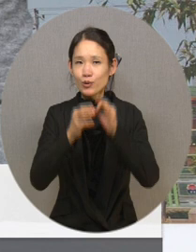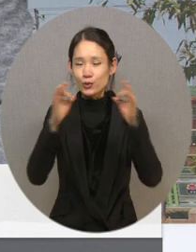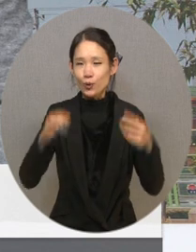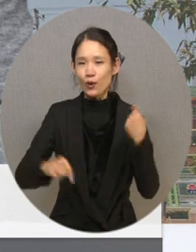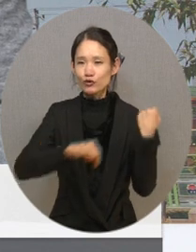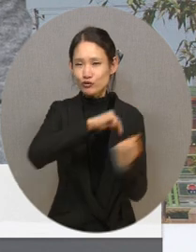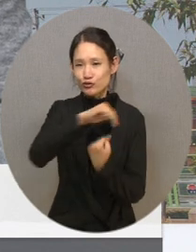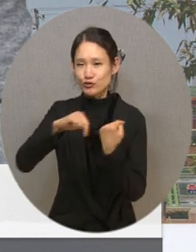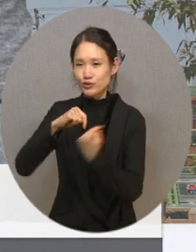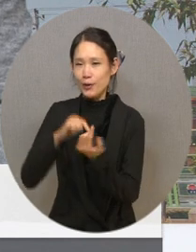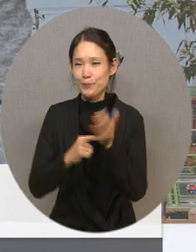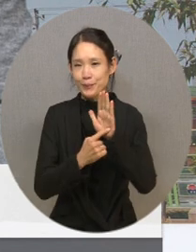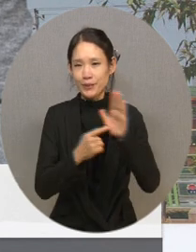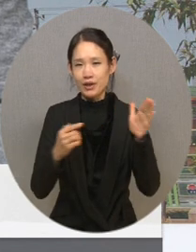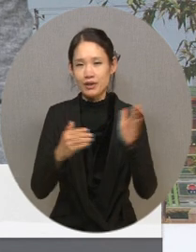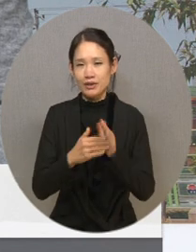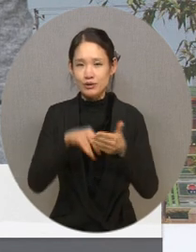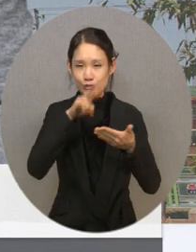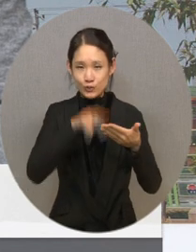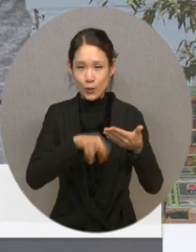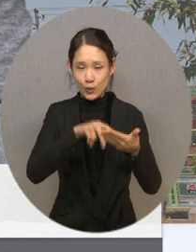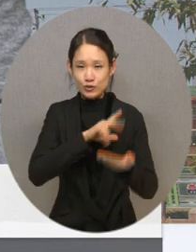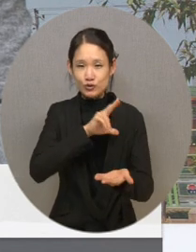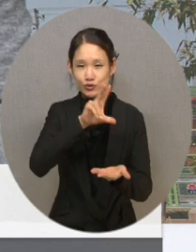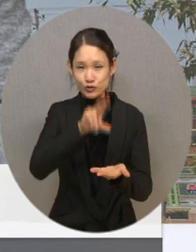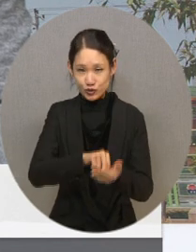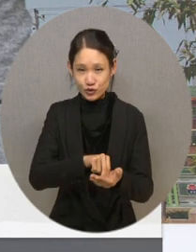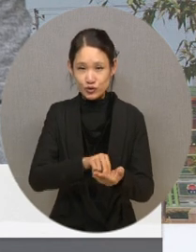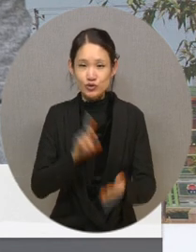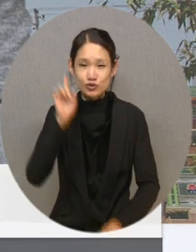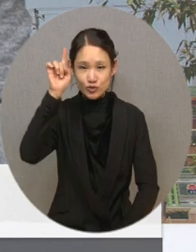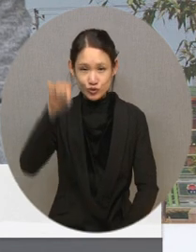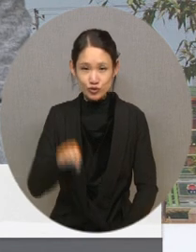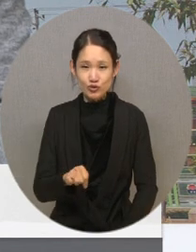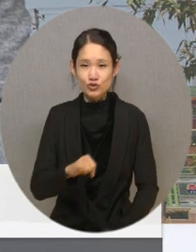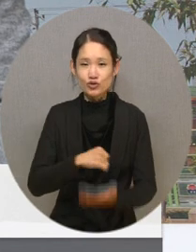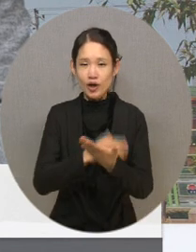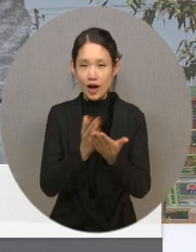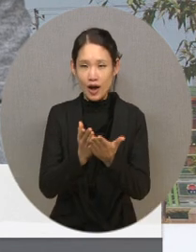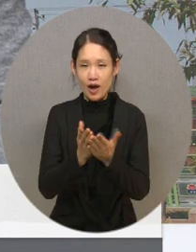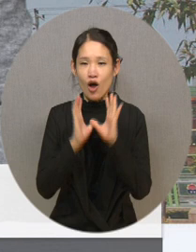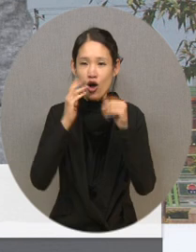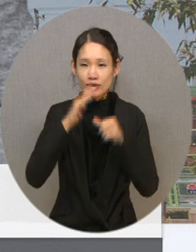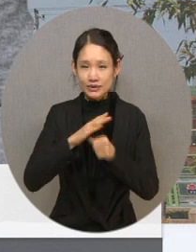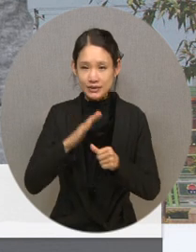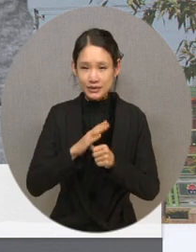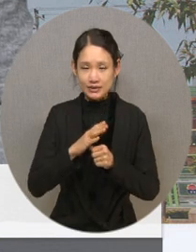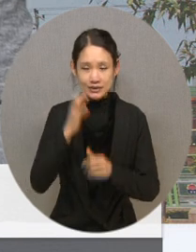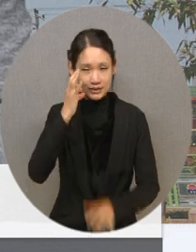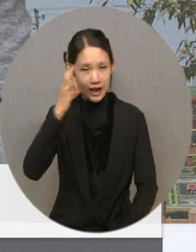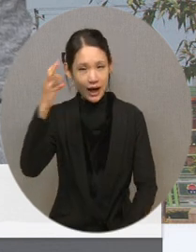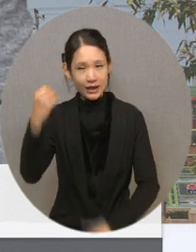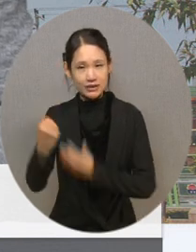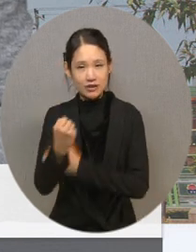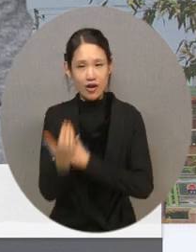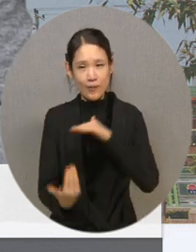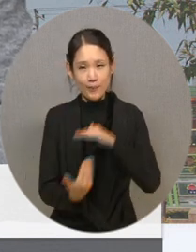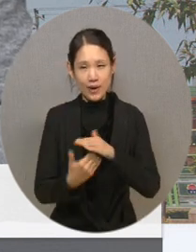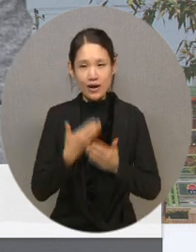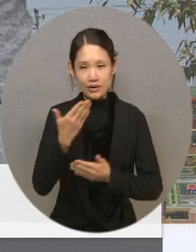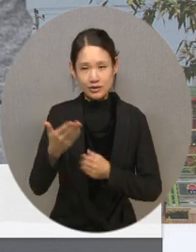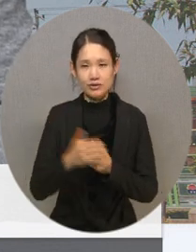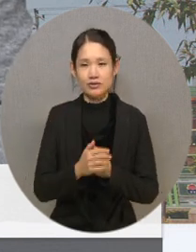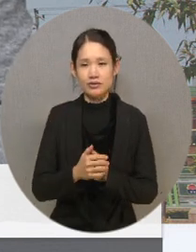밝혔습니다. 독서회의 주제 도서는 우주 항공 분야, 어린이들의 상상력을 자극하는